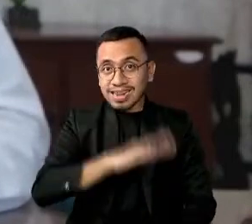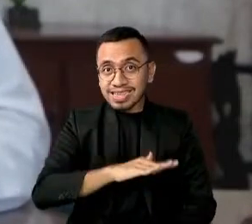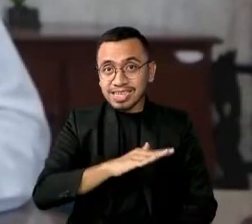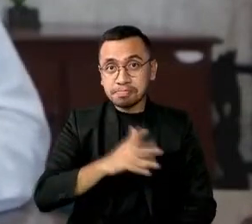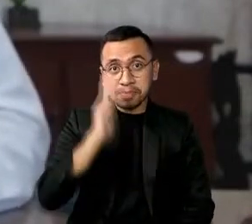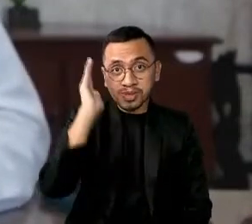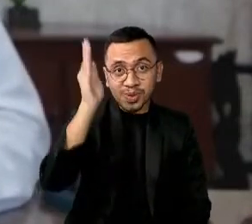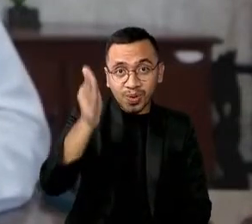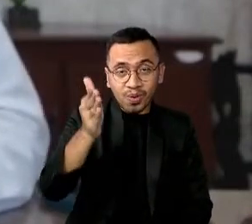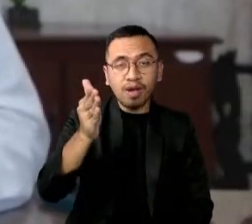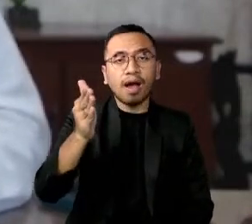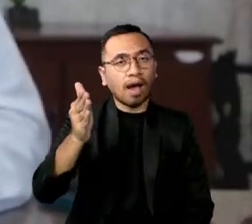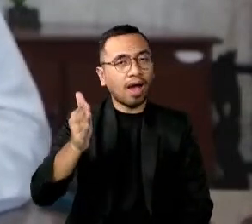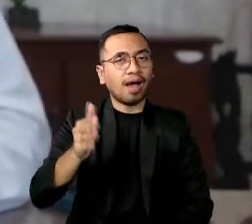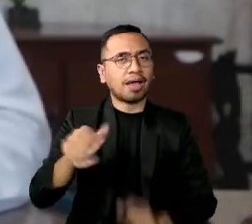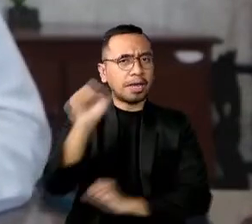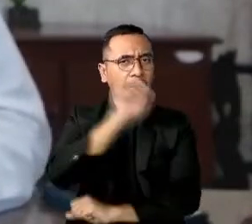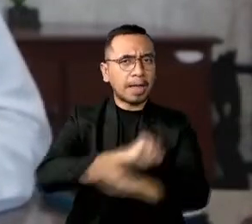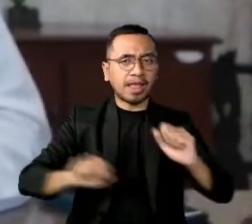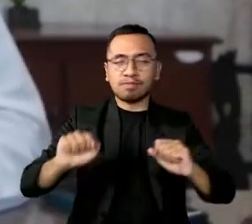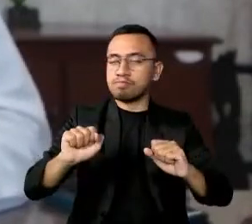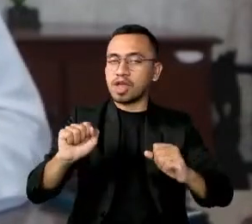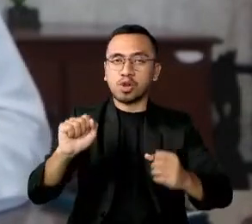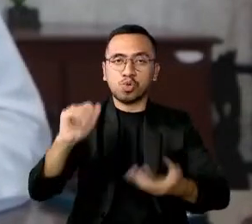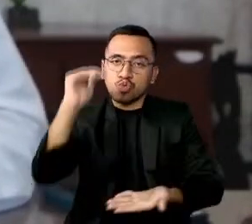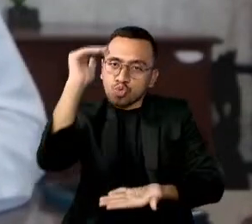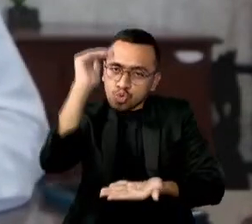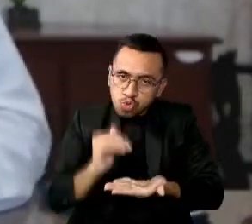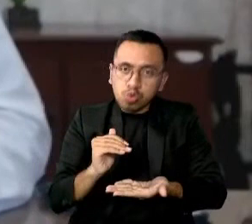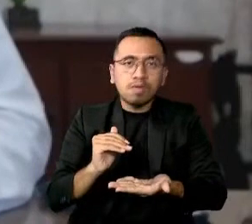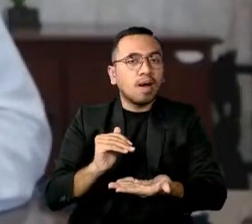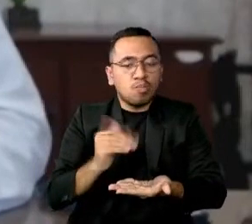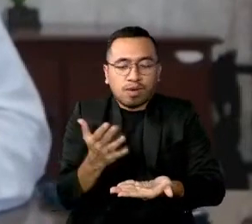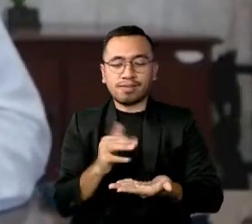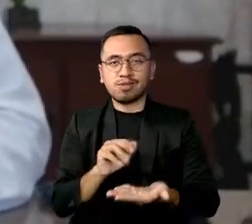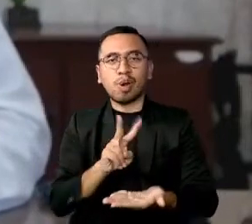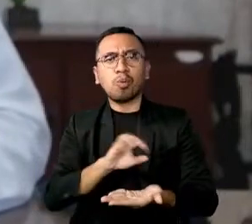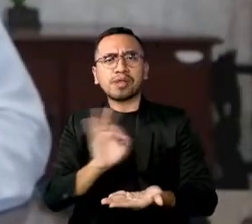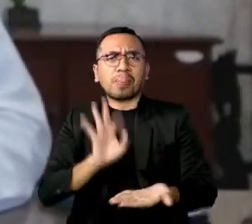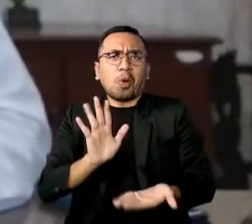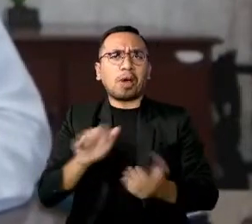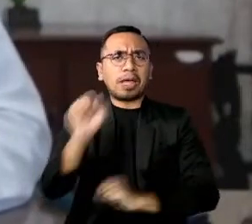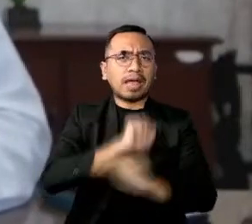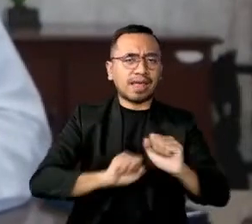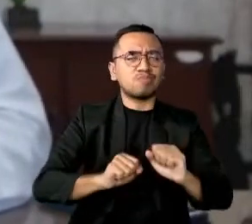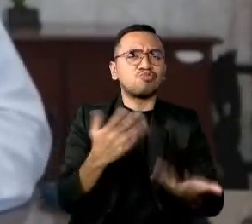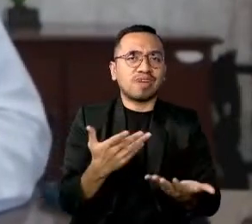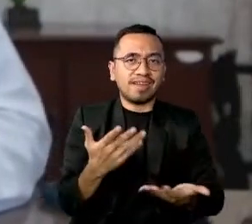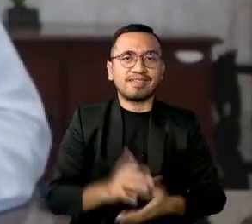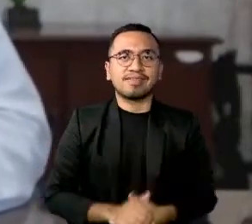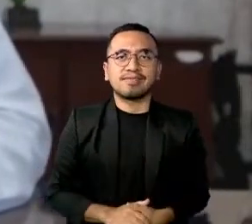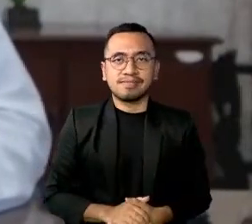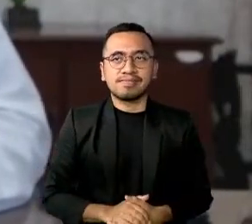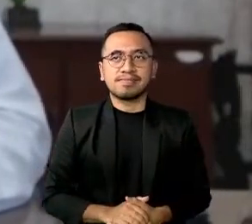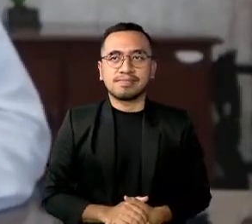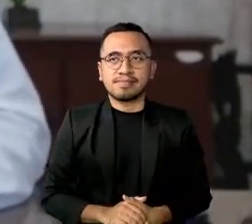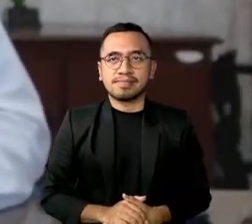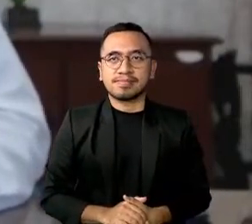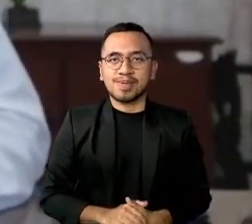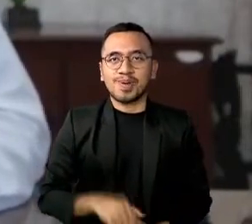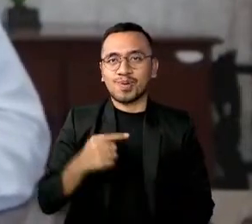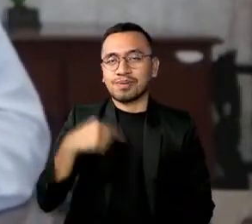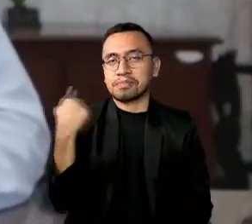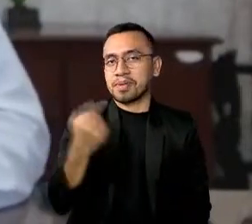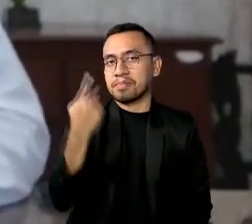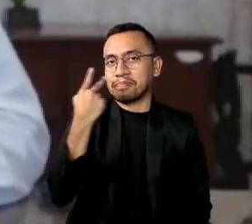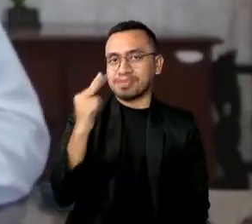jauh menurun mungkin hanya akan 20% saja terbanting hari-hari biasa naik saya pun juga